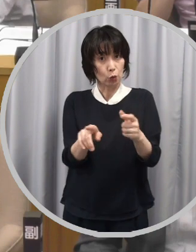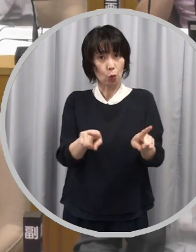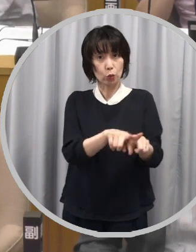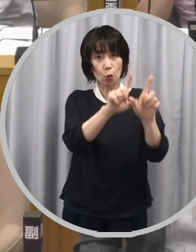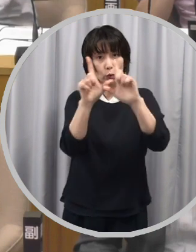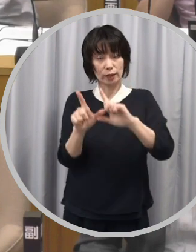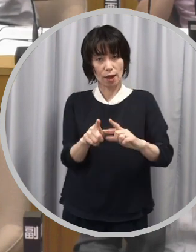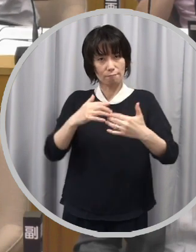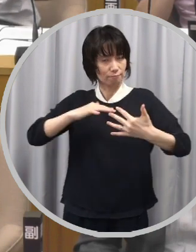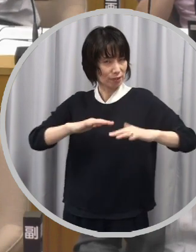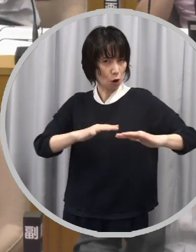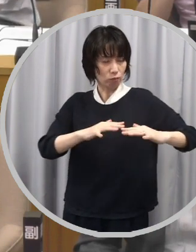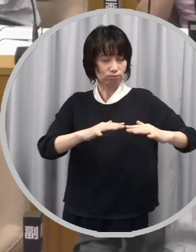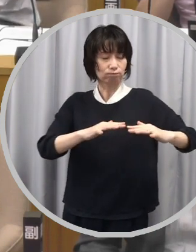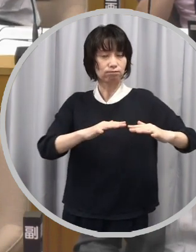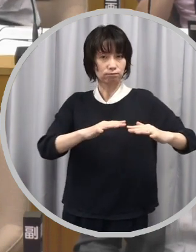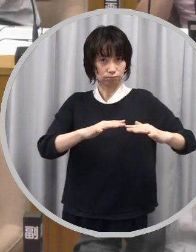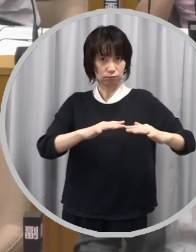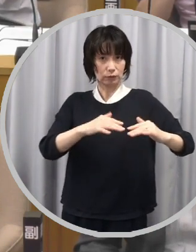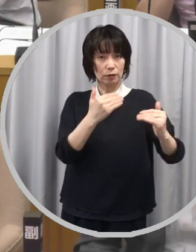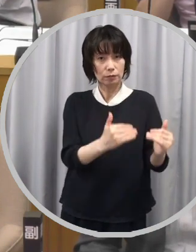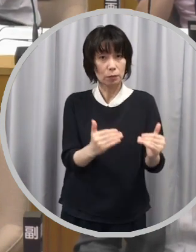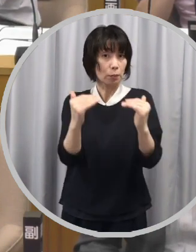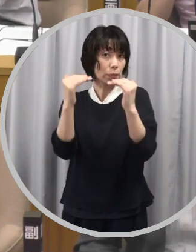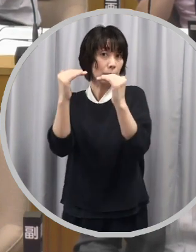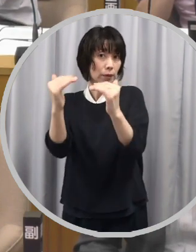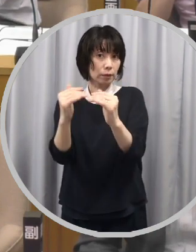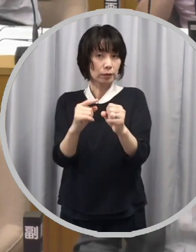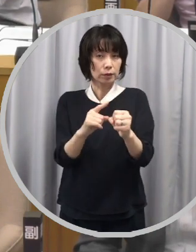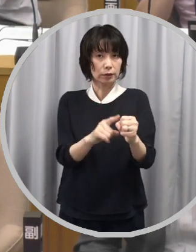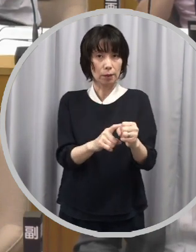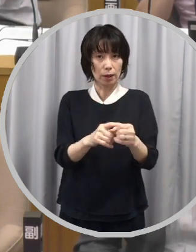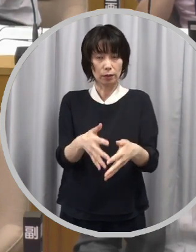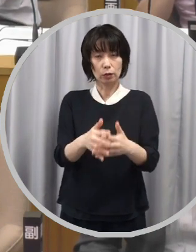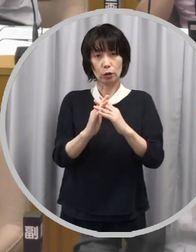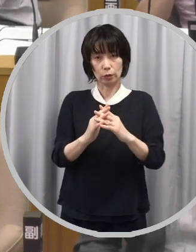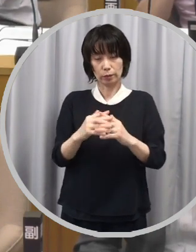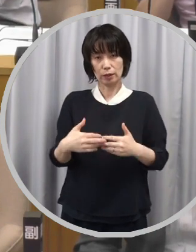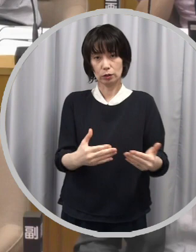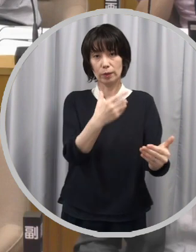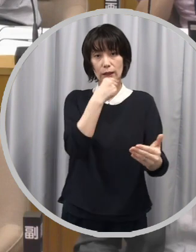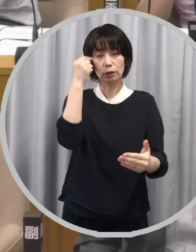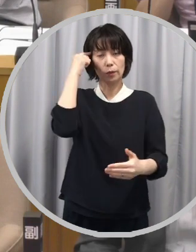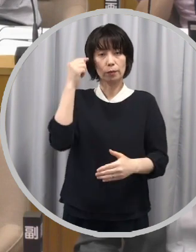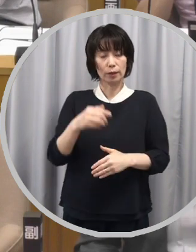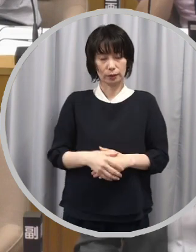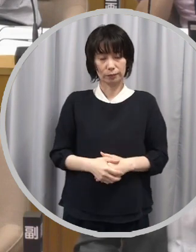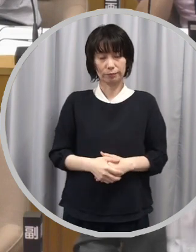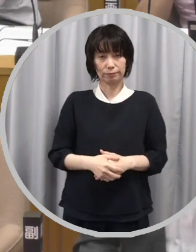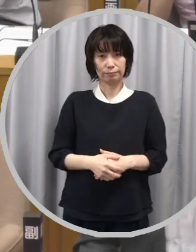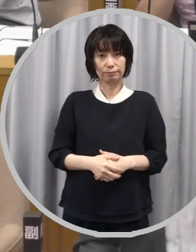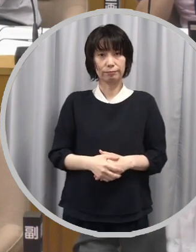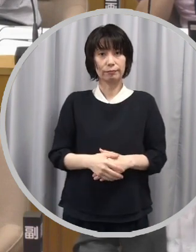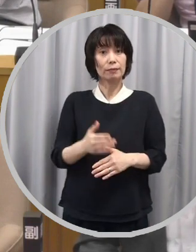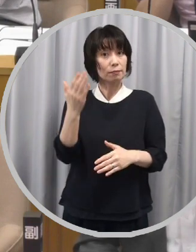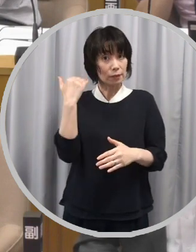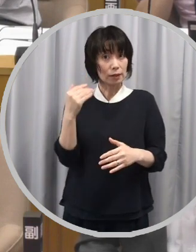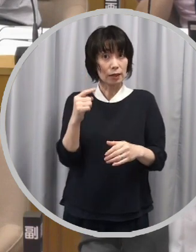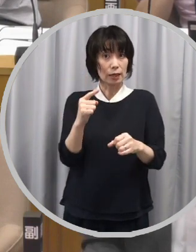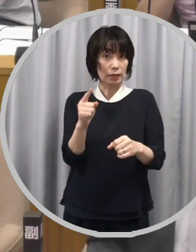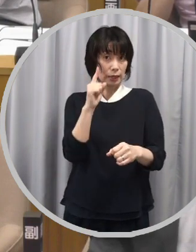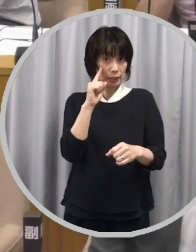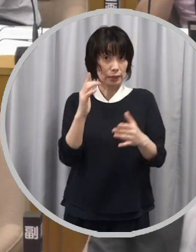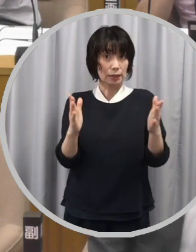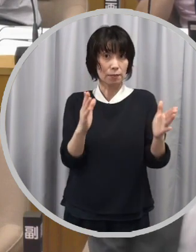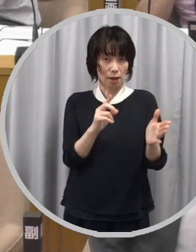に向けた議論を重ねながら、次のステップに向けての取り組みを進めてまいりたいと存じます。1期目におきましては、